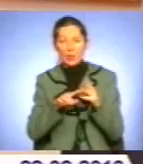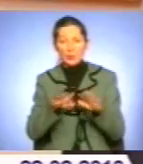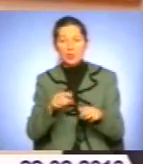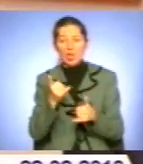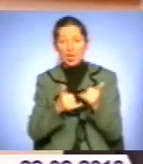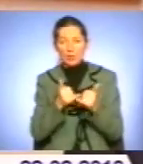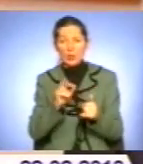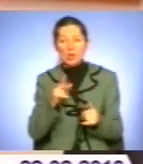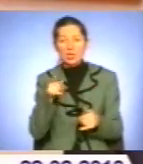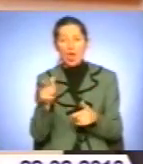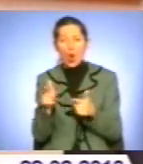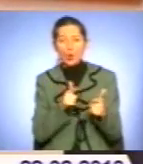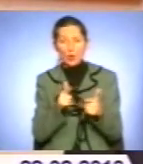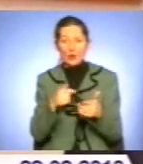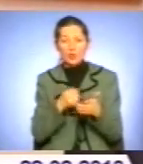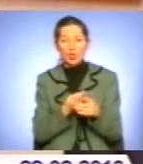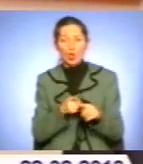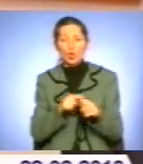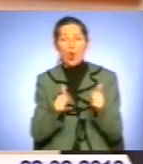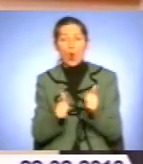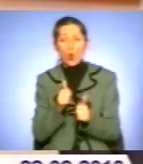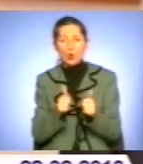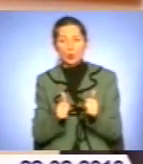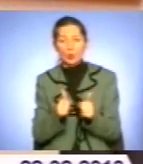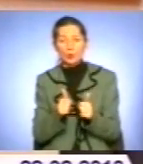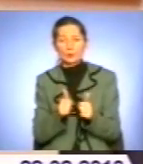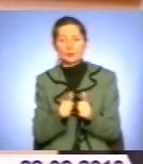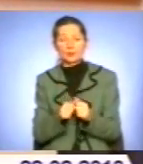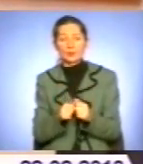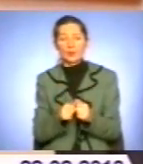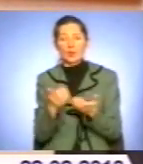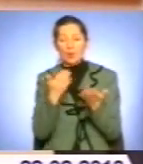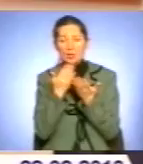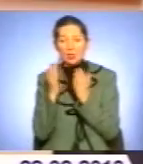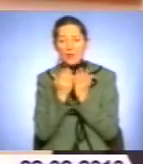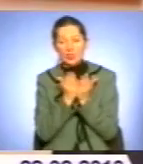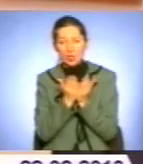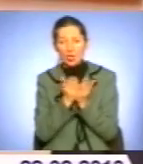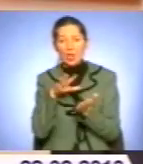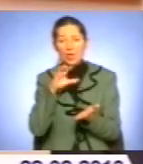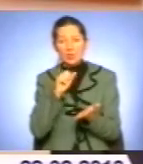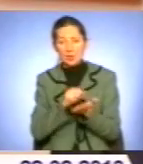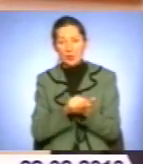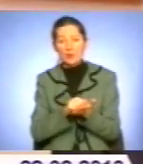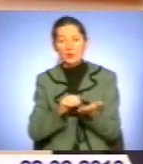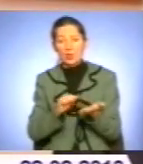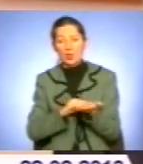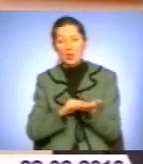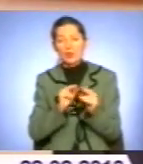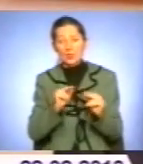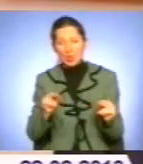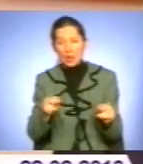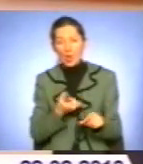готувався до цього конкурсу? Розкажи мені, будь ласка. Читав книжки, займався з вчителями. Дуже дякую своїм